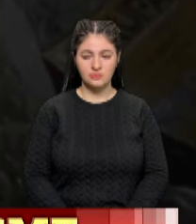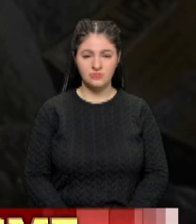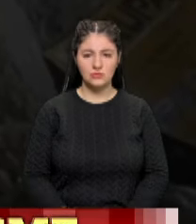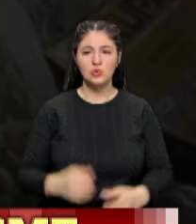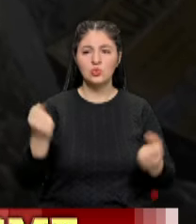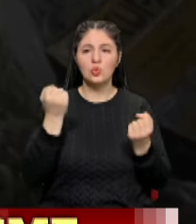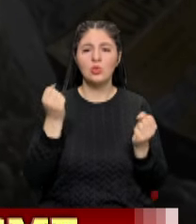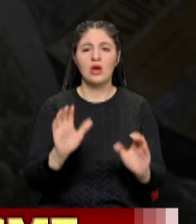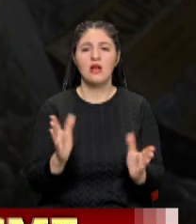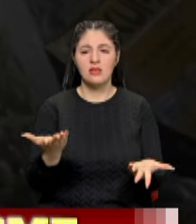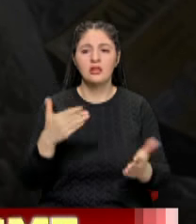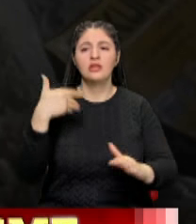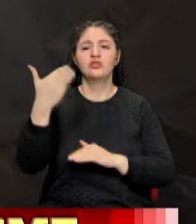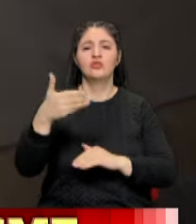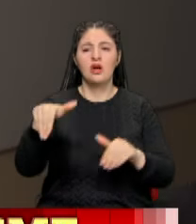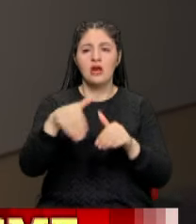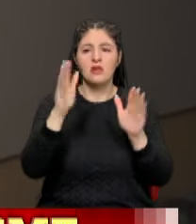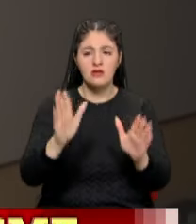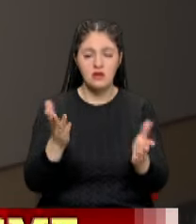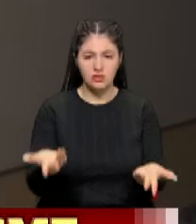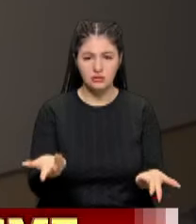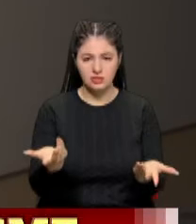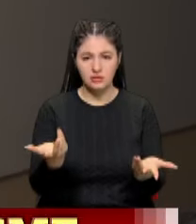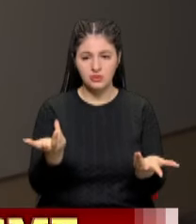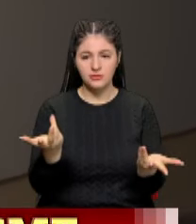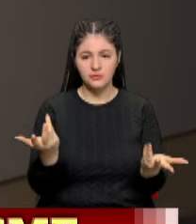Soğukta kaldık, dışarılarda kaldık.